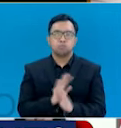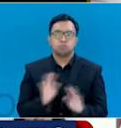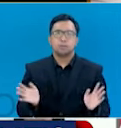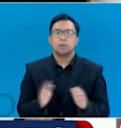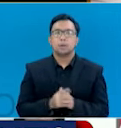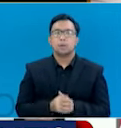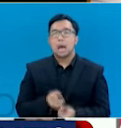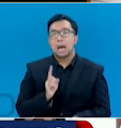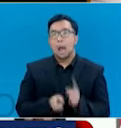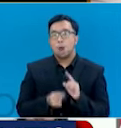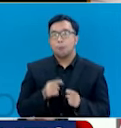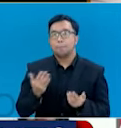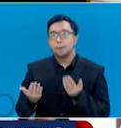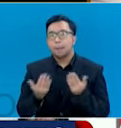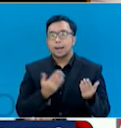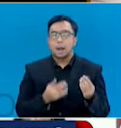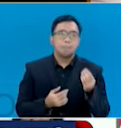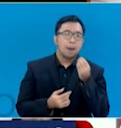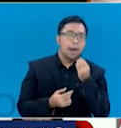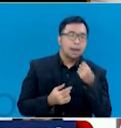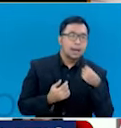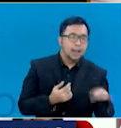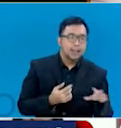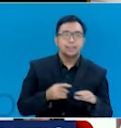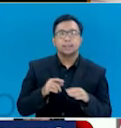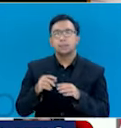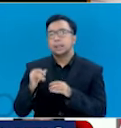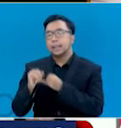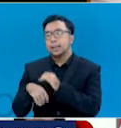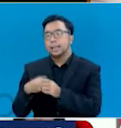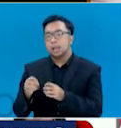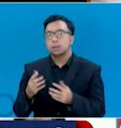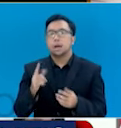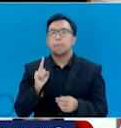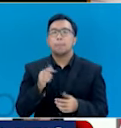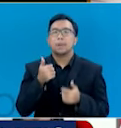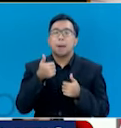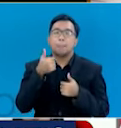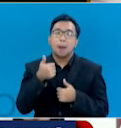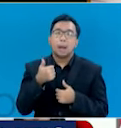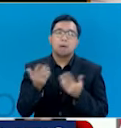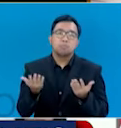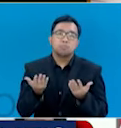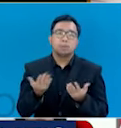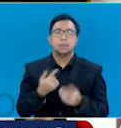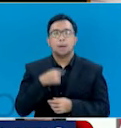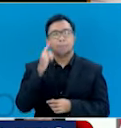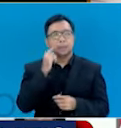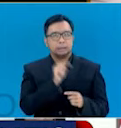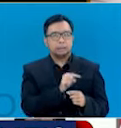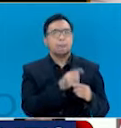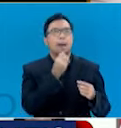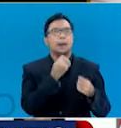dengan makan gratis bagi saya strategik mengatasi banyak masalah. Saya kira itu jawaban saya. Terima kasih. Masih ada waktu